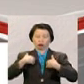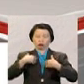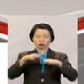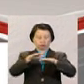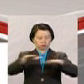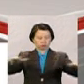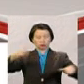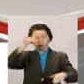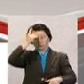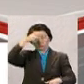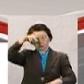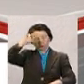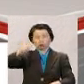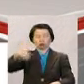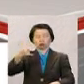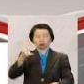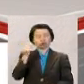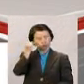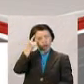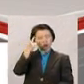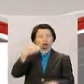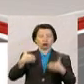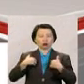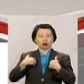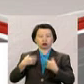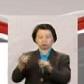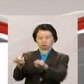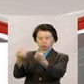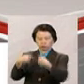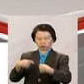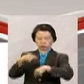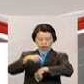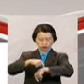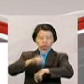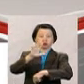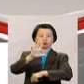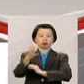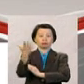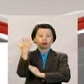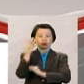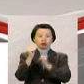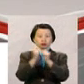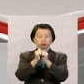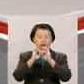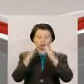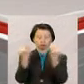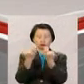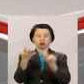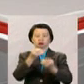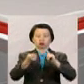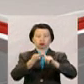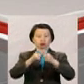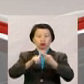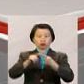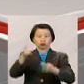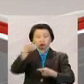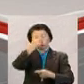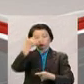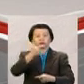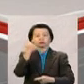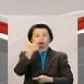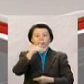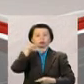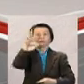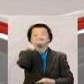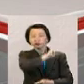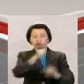dataran Putrajaya. Difahamkan ada yang datang seawal jam 5 pagi bersama keluarga atau rakan-rakan kerana tidak mahu melepaskan